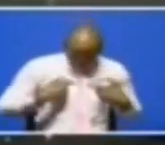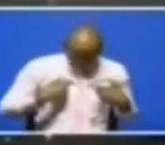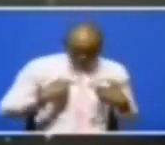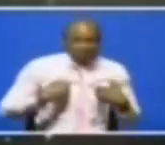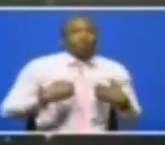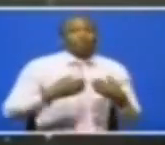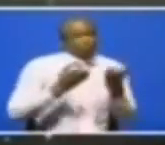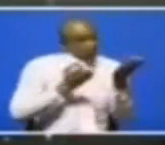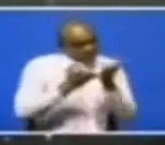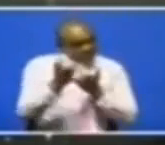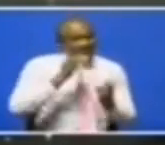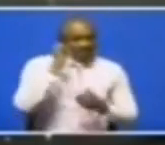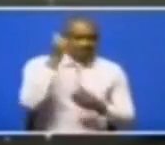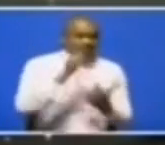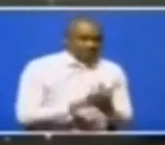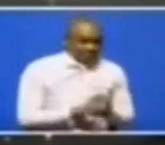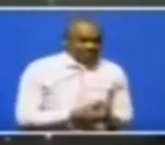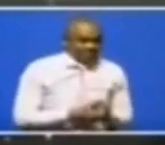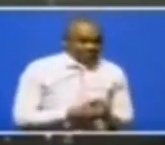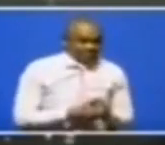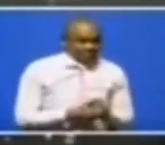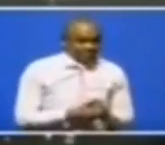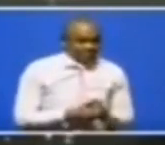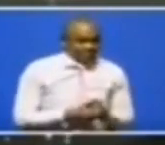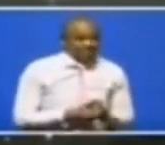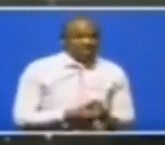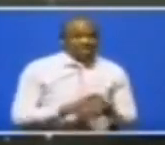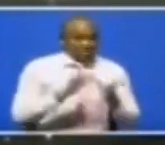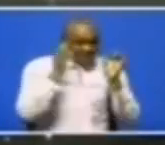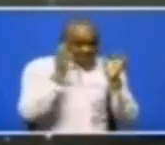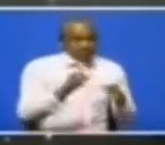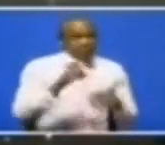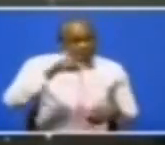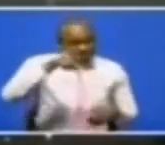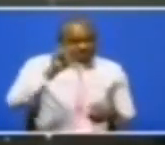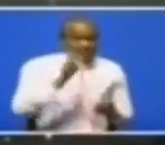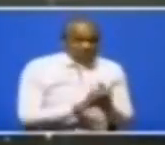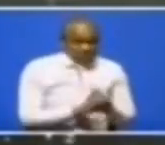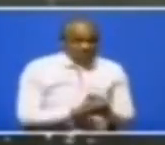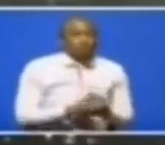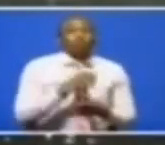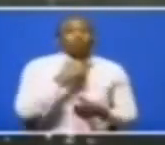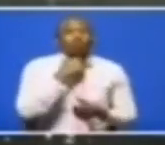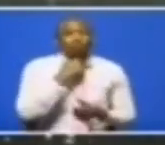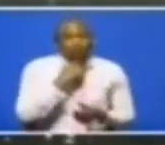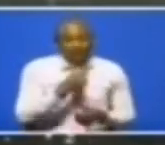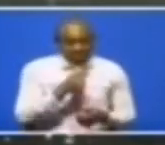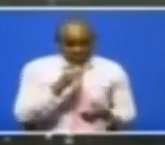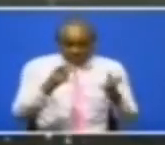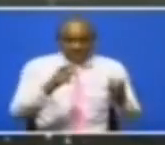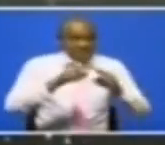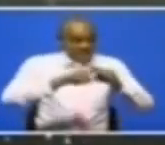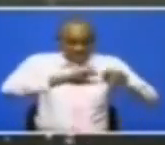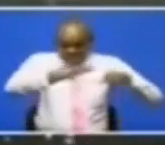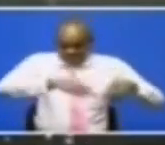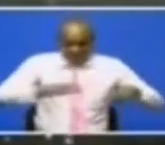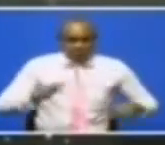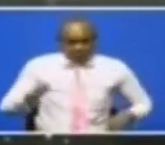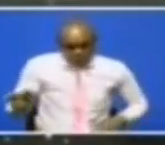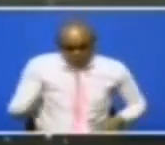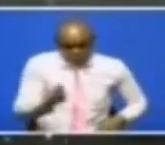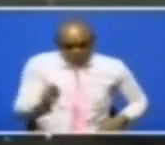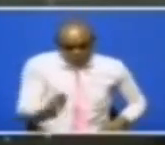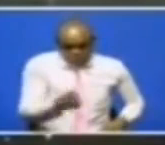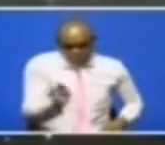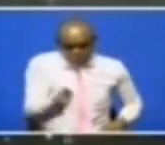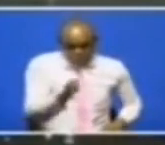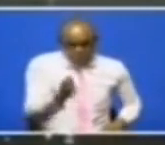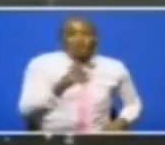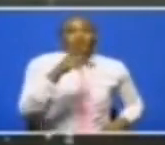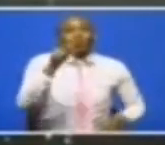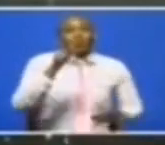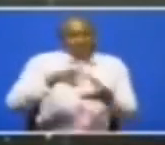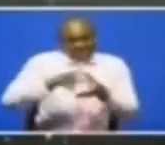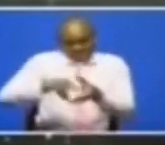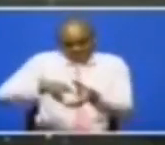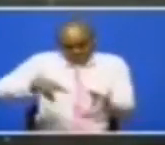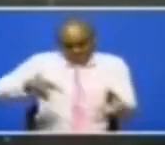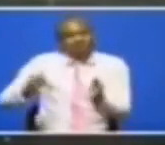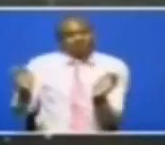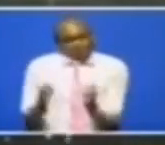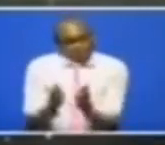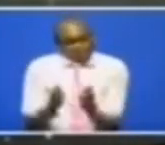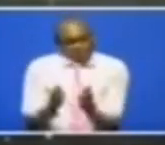ya kutumikia nchi. Ukiwa unahitaji kufagia sehemu ndogo, unahitaji ufagio